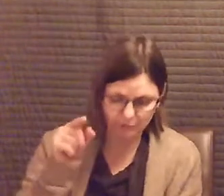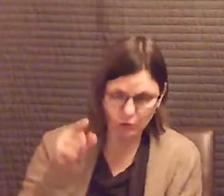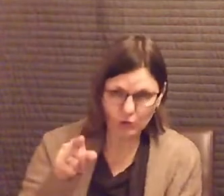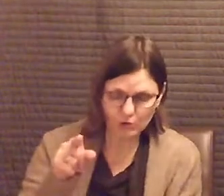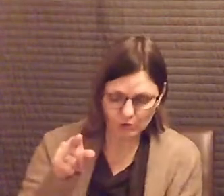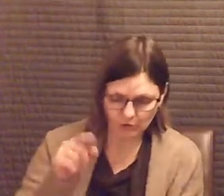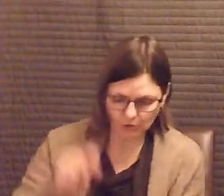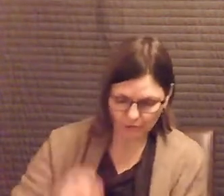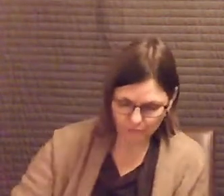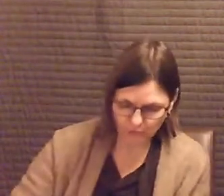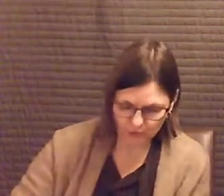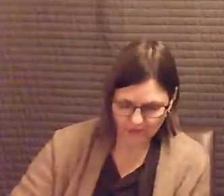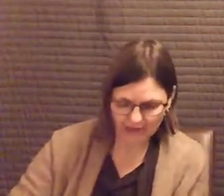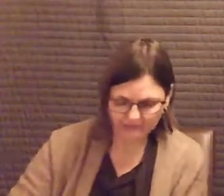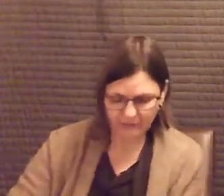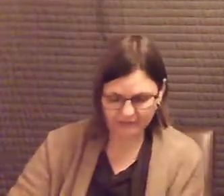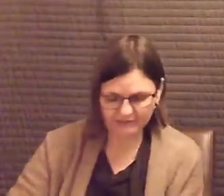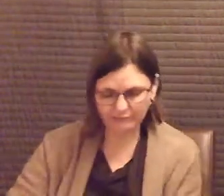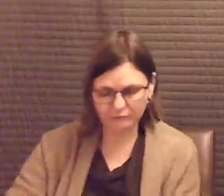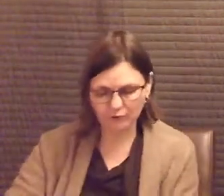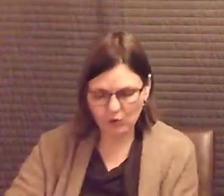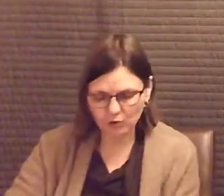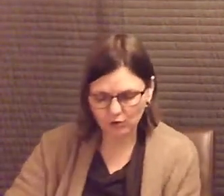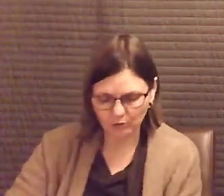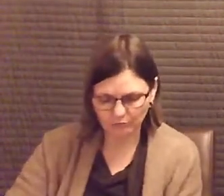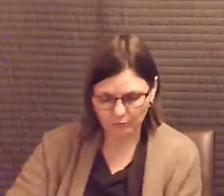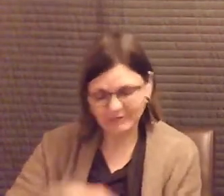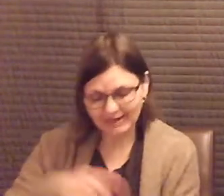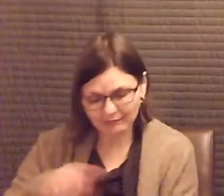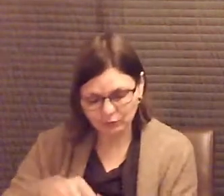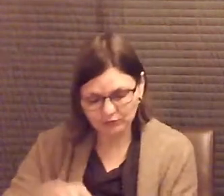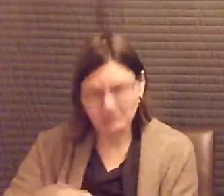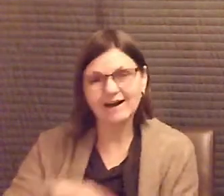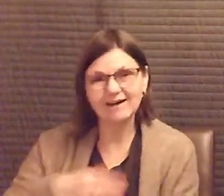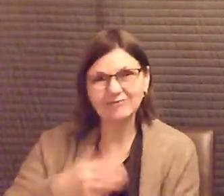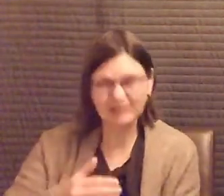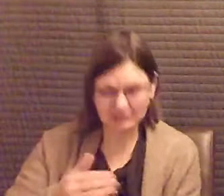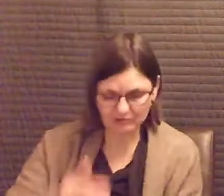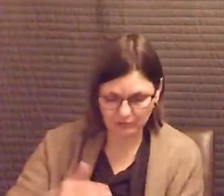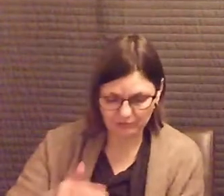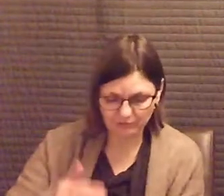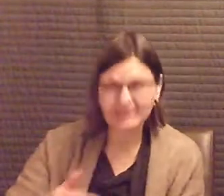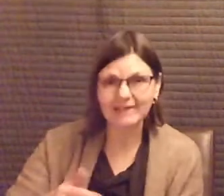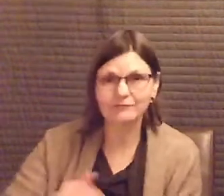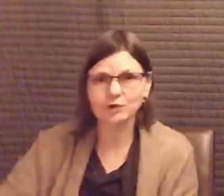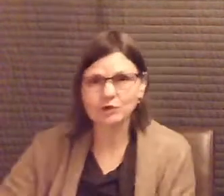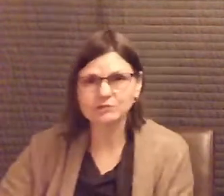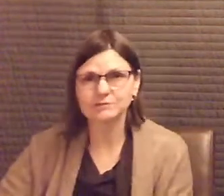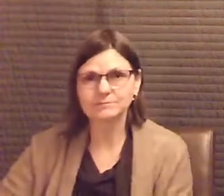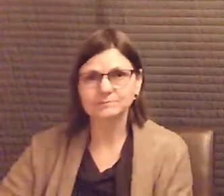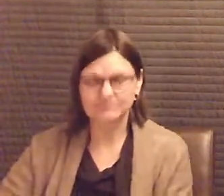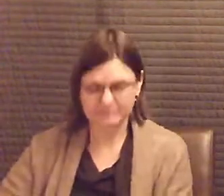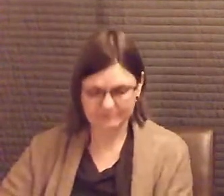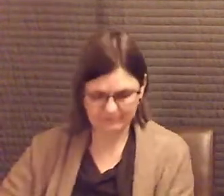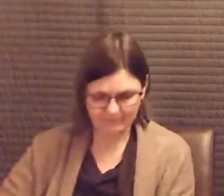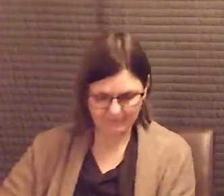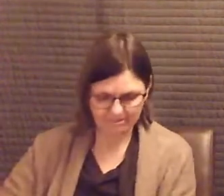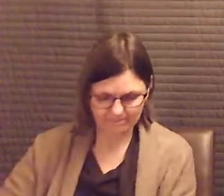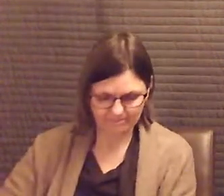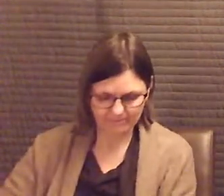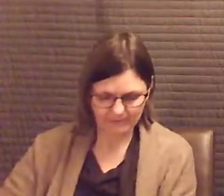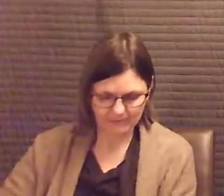iemand van u een verdorven hart zou zijn vol ongeloof om daardoor afvallig te worden van de levende god wat ik zal